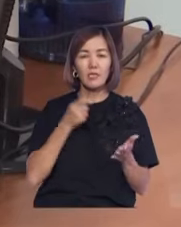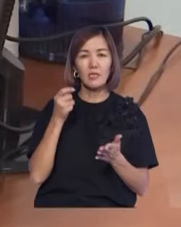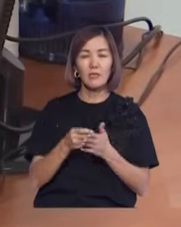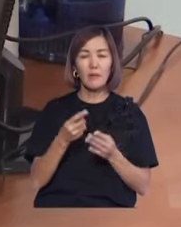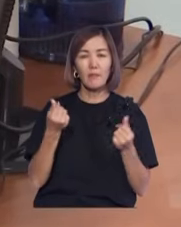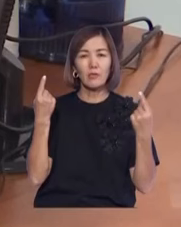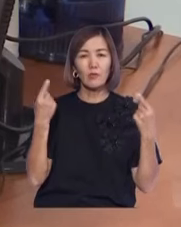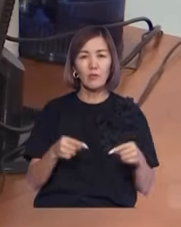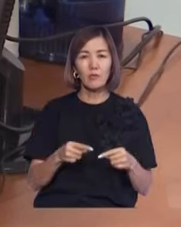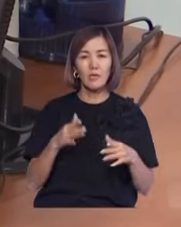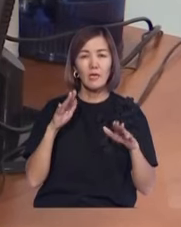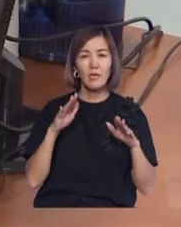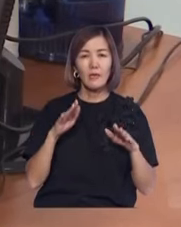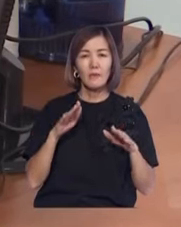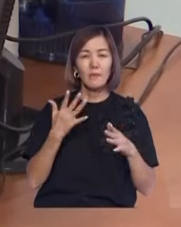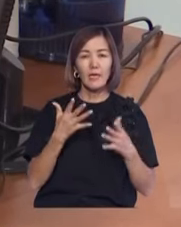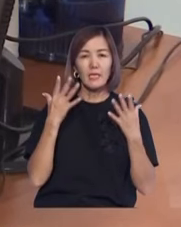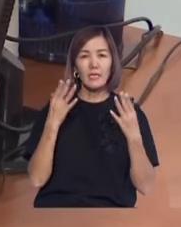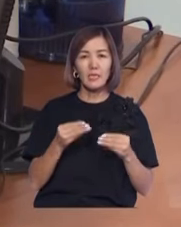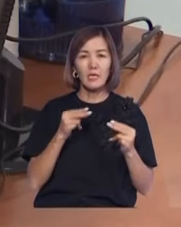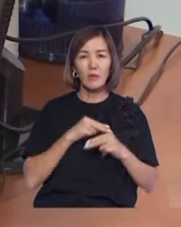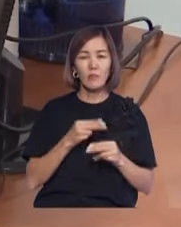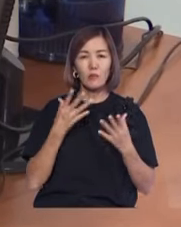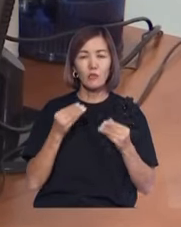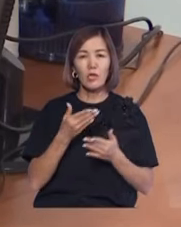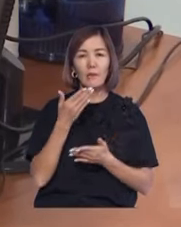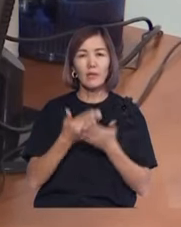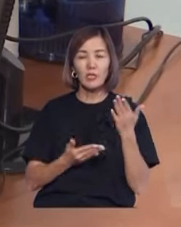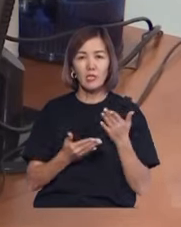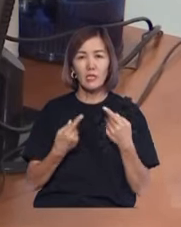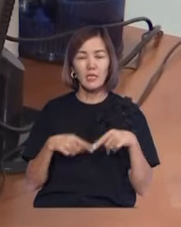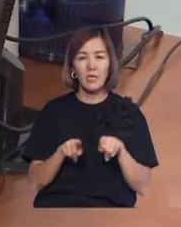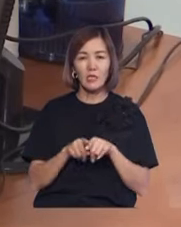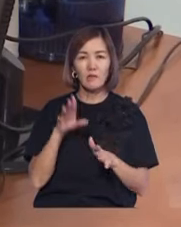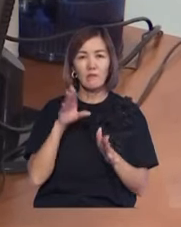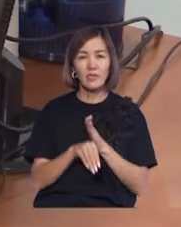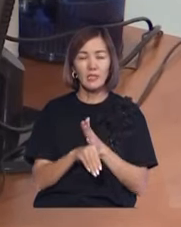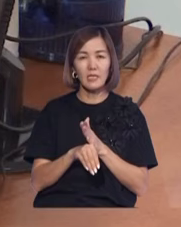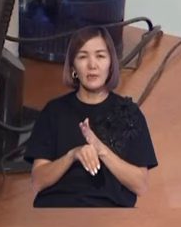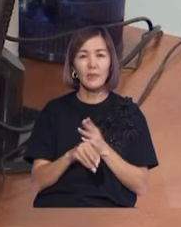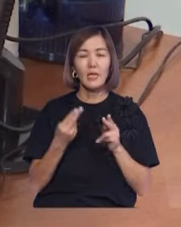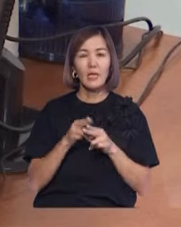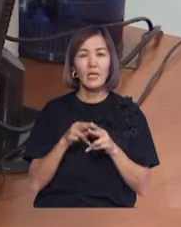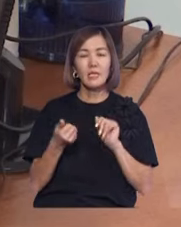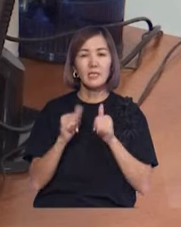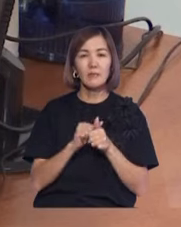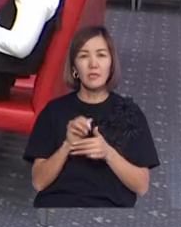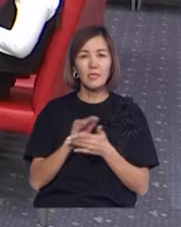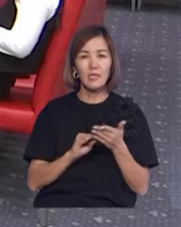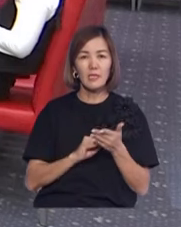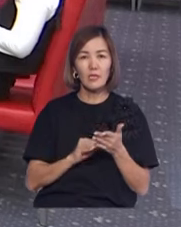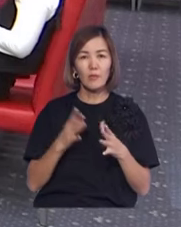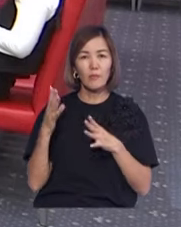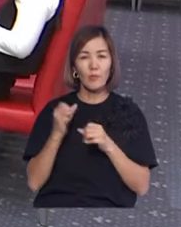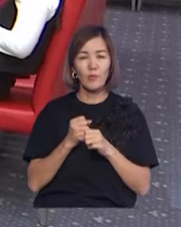на банкротство не позднее 5 рабочих дней с момента обращения, а также после внесения определения. Эти изменения значительно